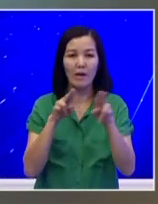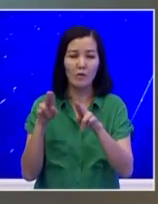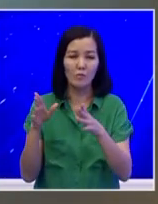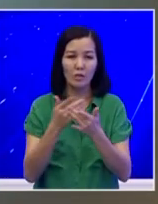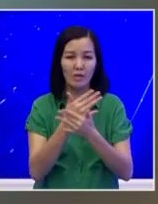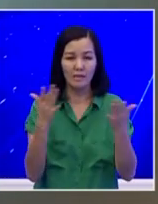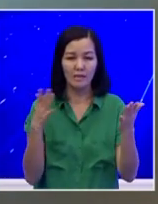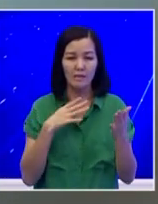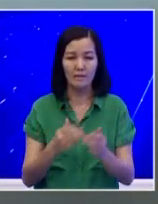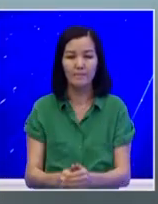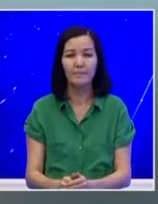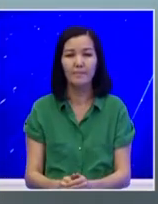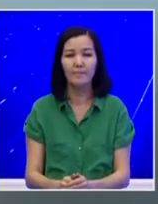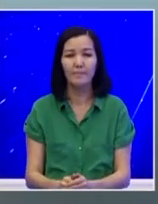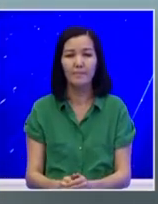оружия.